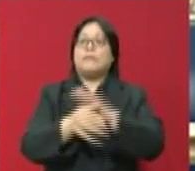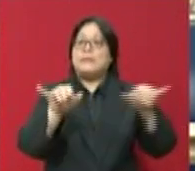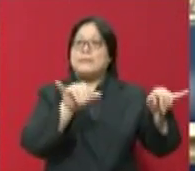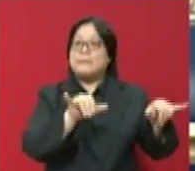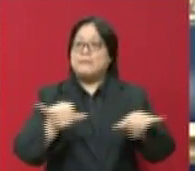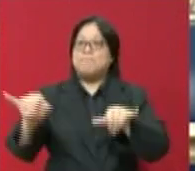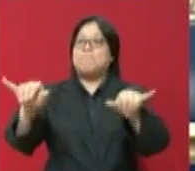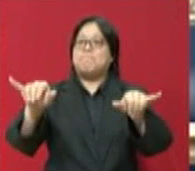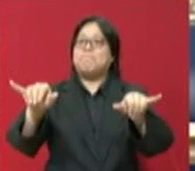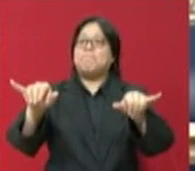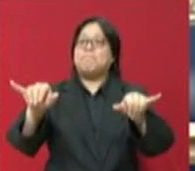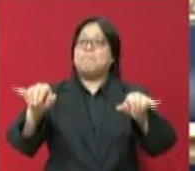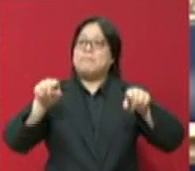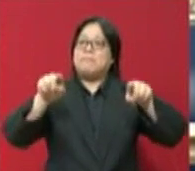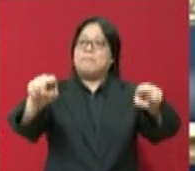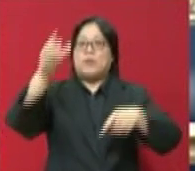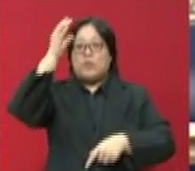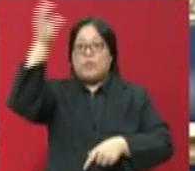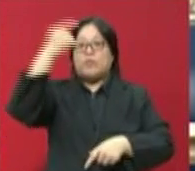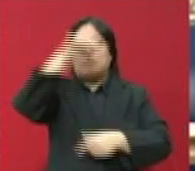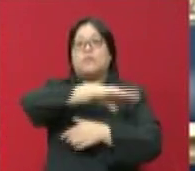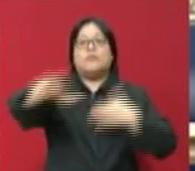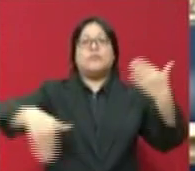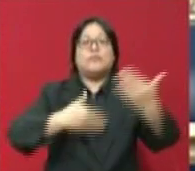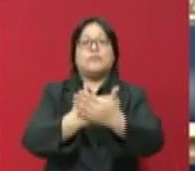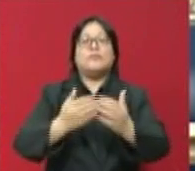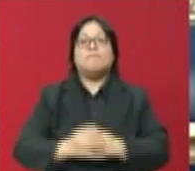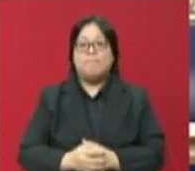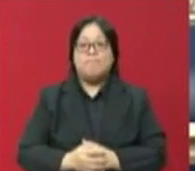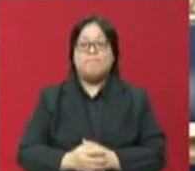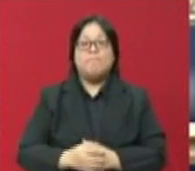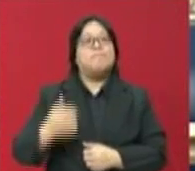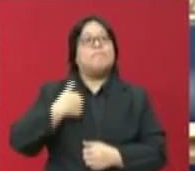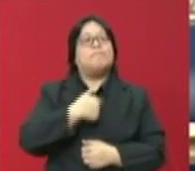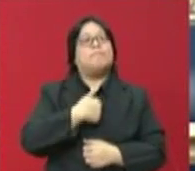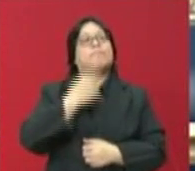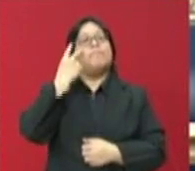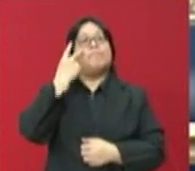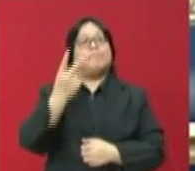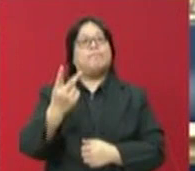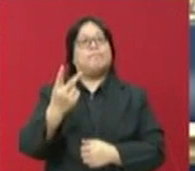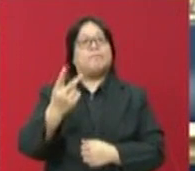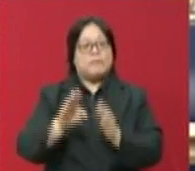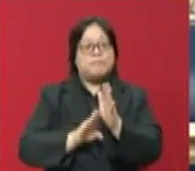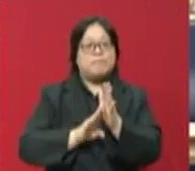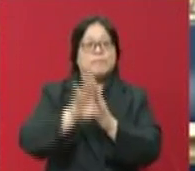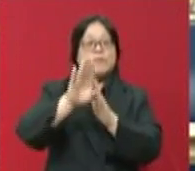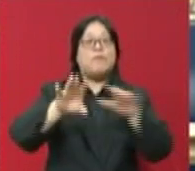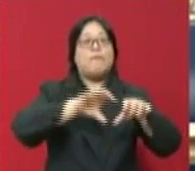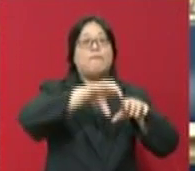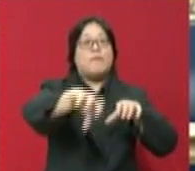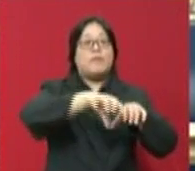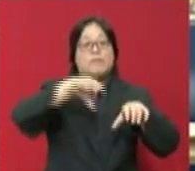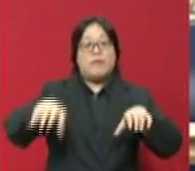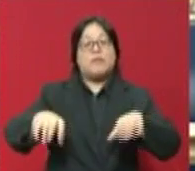selaras dengan konsep franchise untuk semua, kita melihat pembangunan franchise